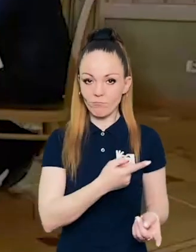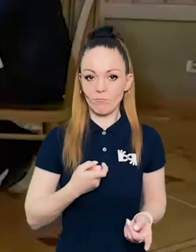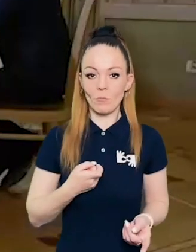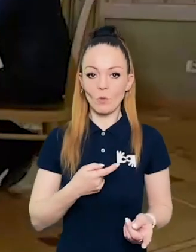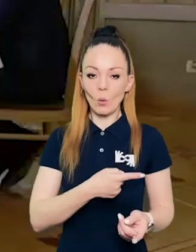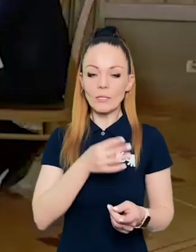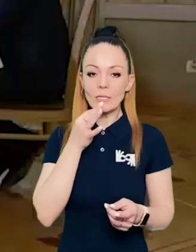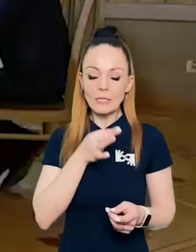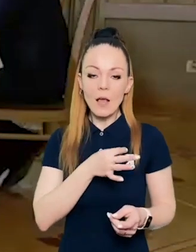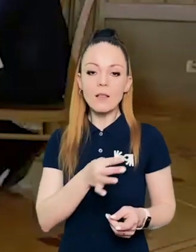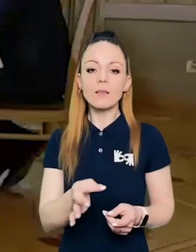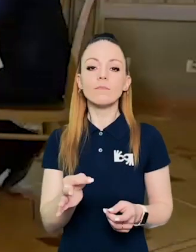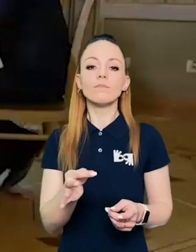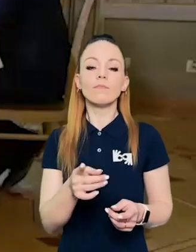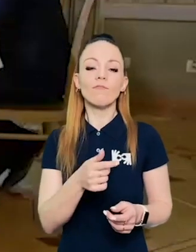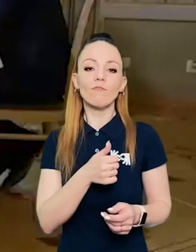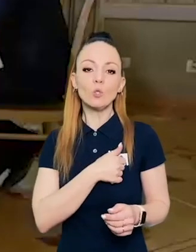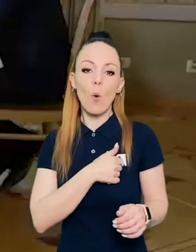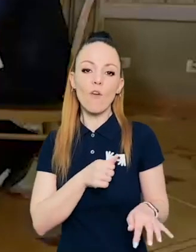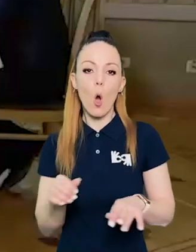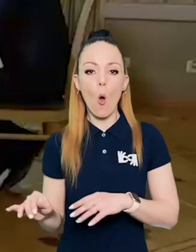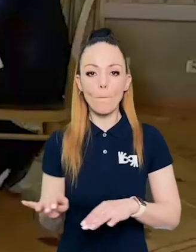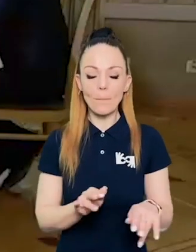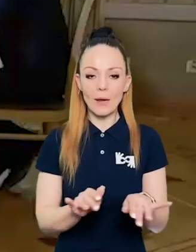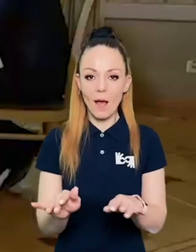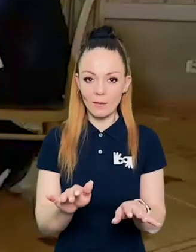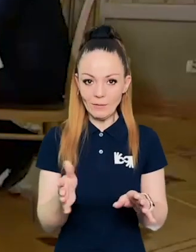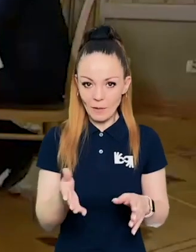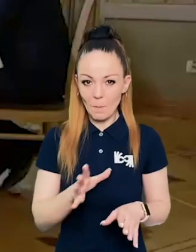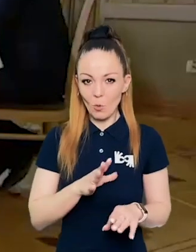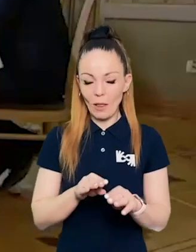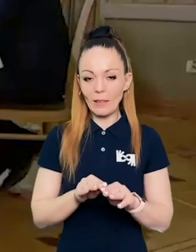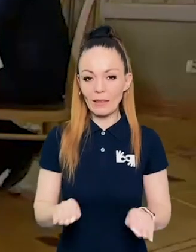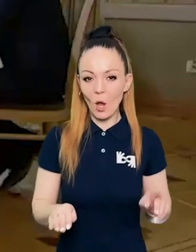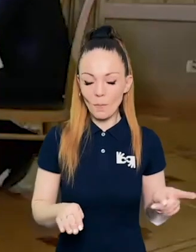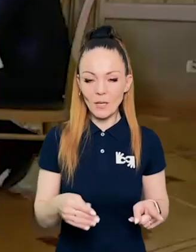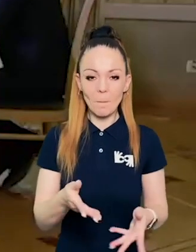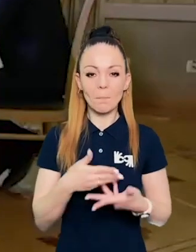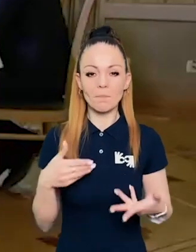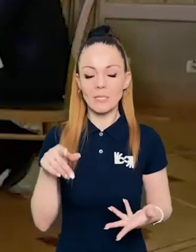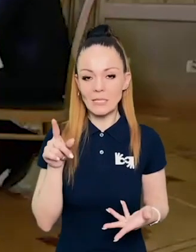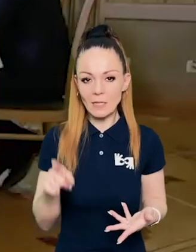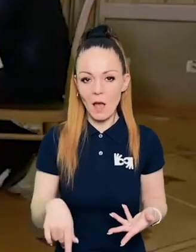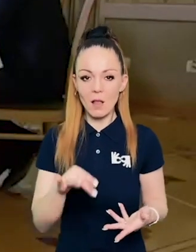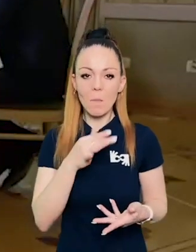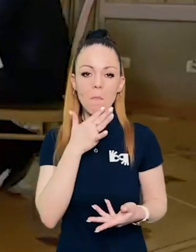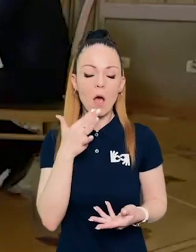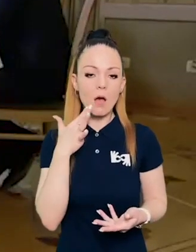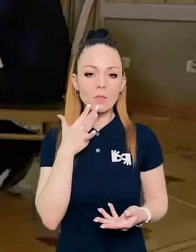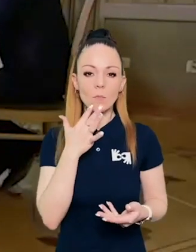не могли об'явити, вони сказали військова операція. Тому ми знаємо, що і була і тиха